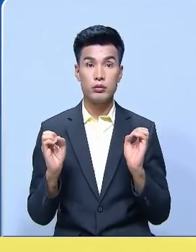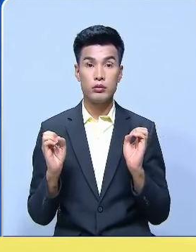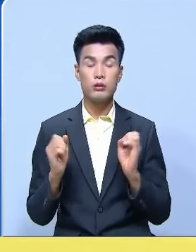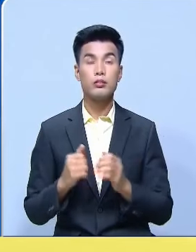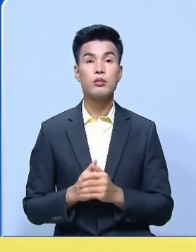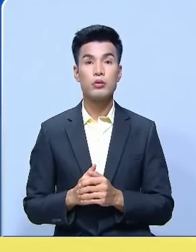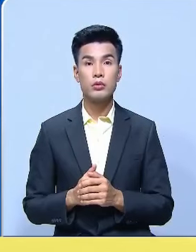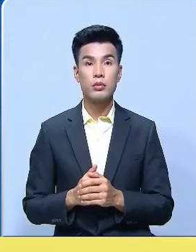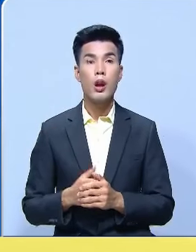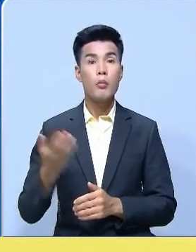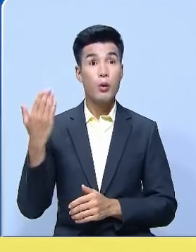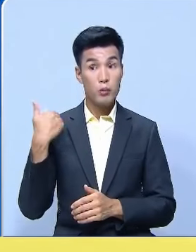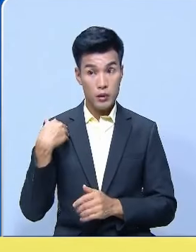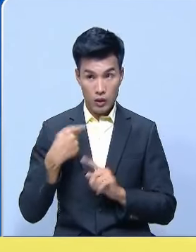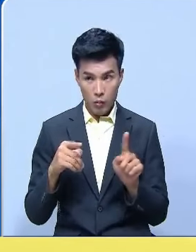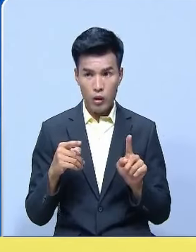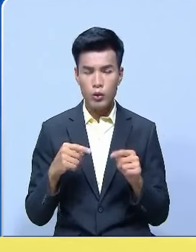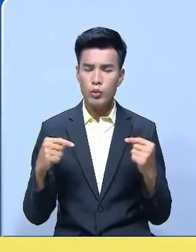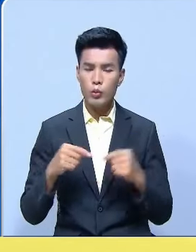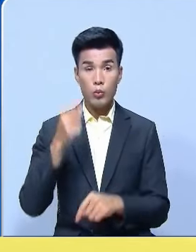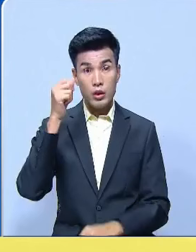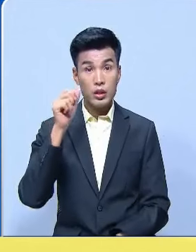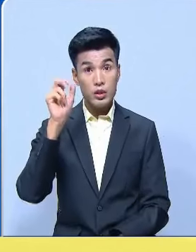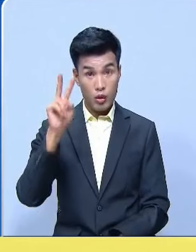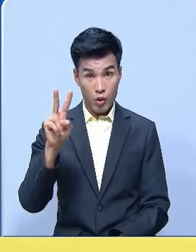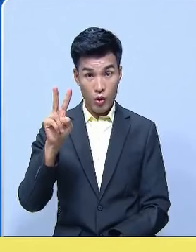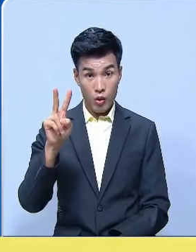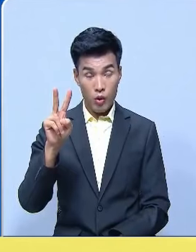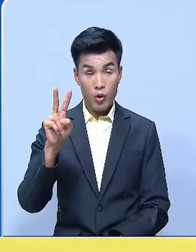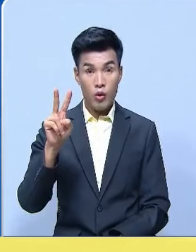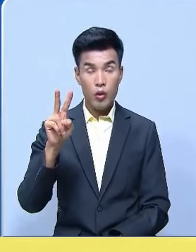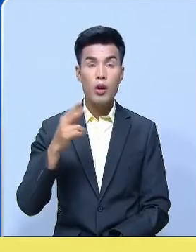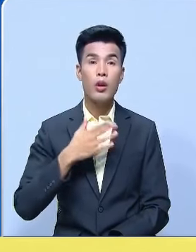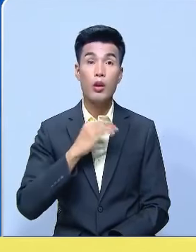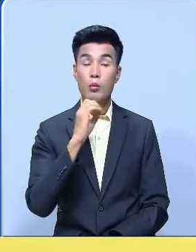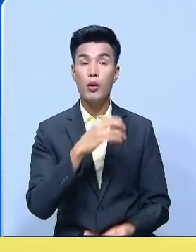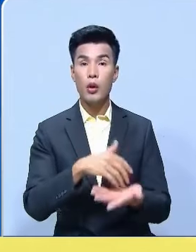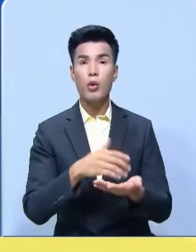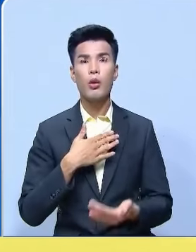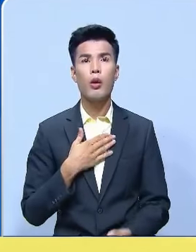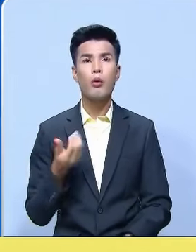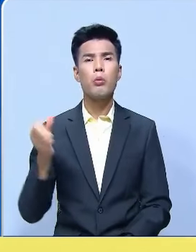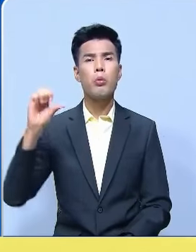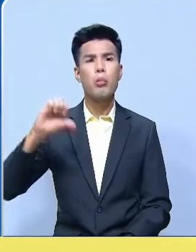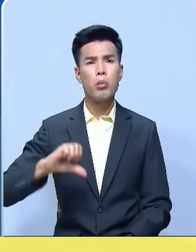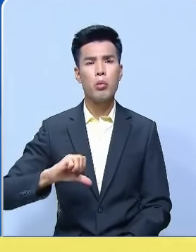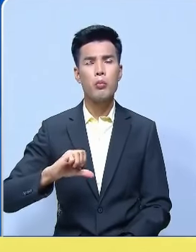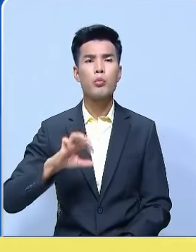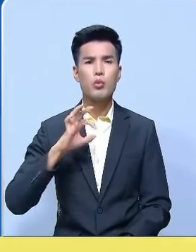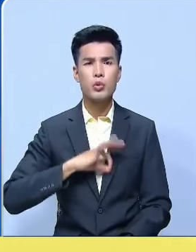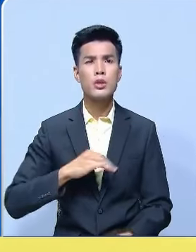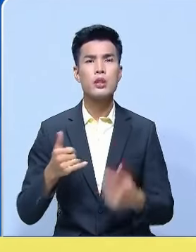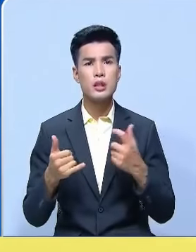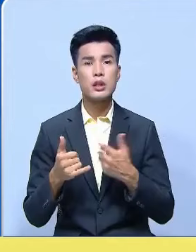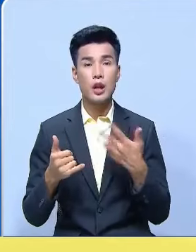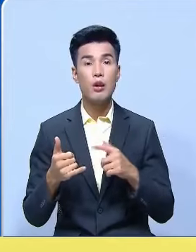เมื่อก่อนไม่เคยมีแล้วพอวันที่สองเราก็บอกว่าเราอาการแย่ลงเพราะหลังจากที่ฉีดยา